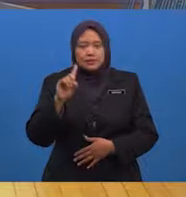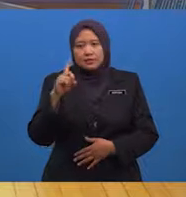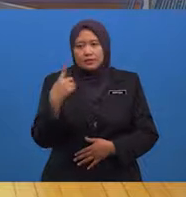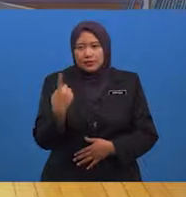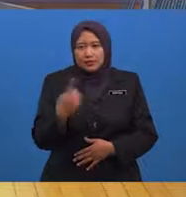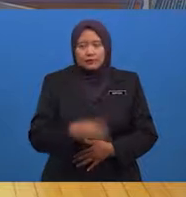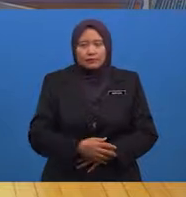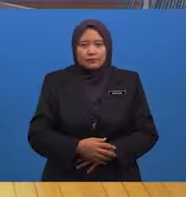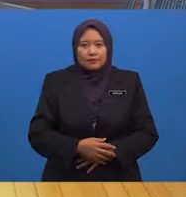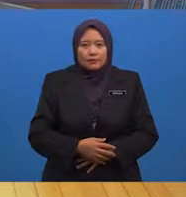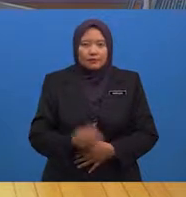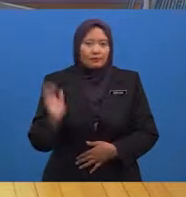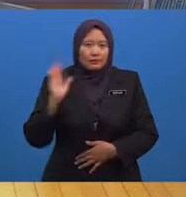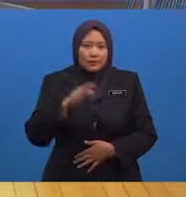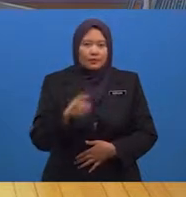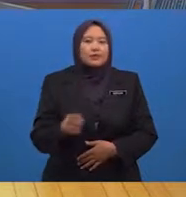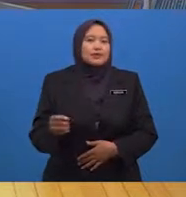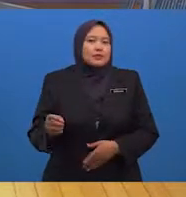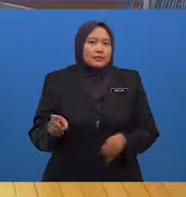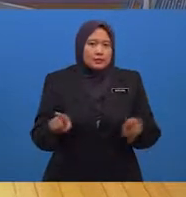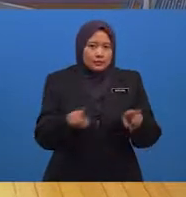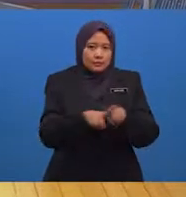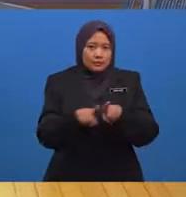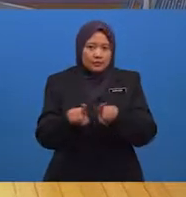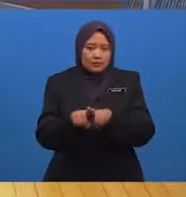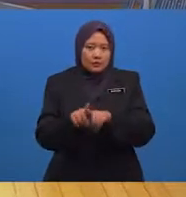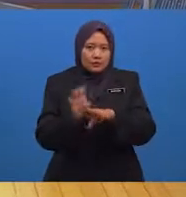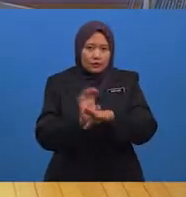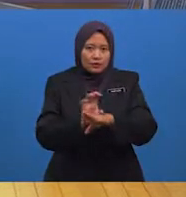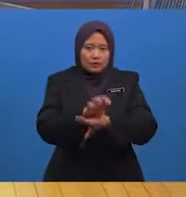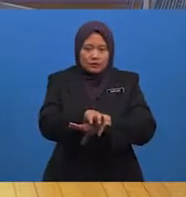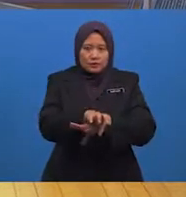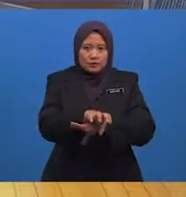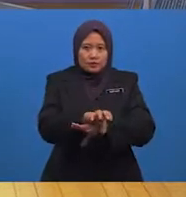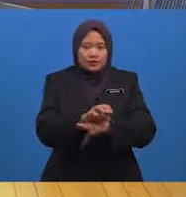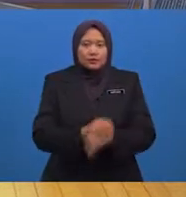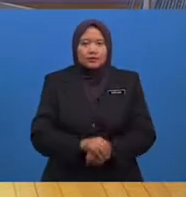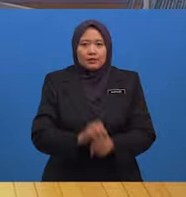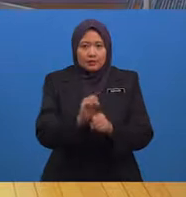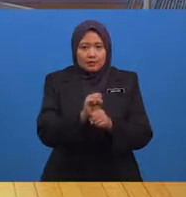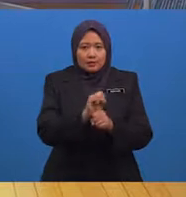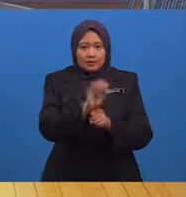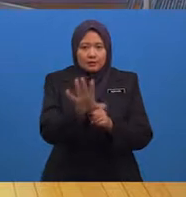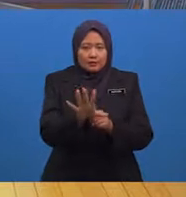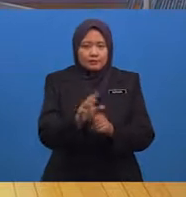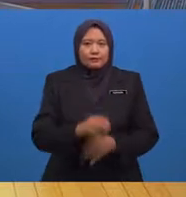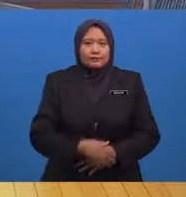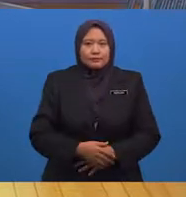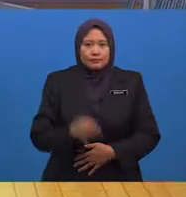Marilah kita bersama-sama mencegah pandemik COVID-19 dari terus menular di negara